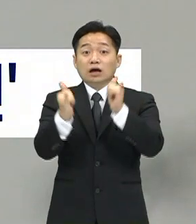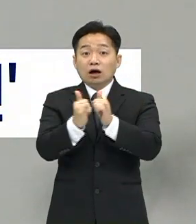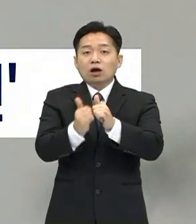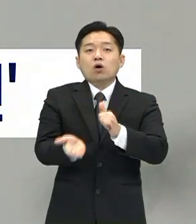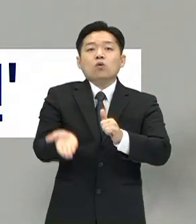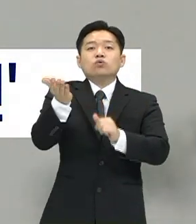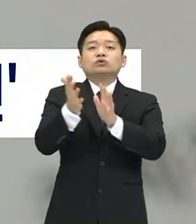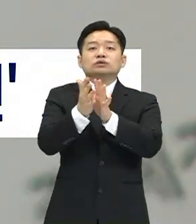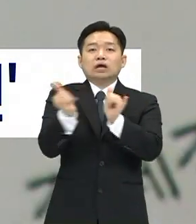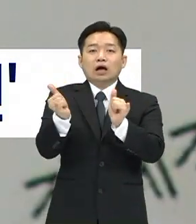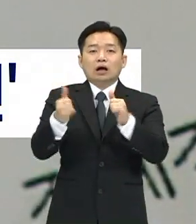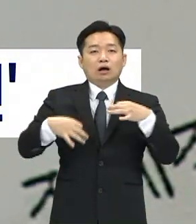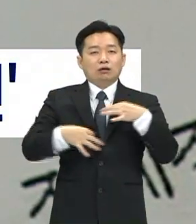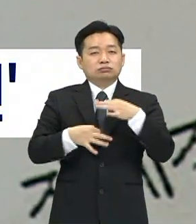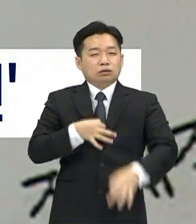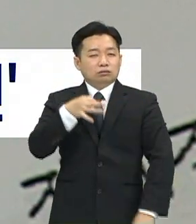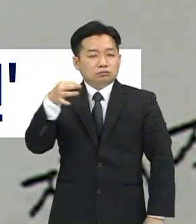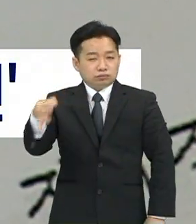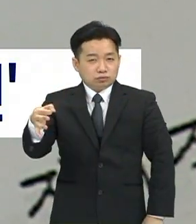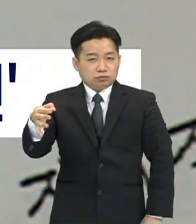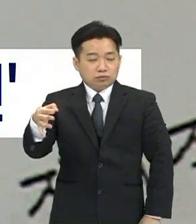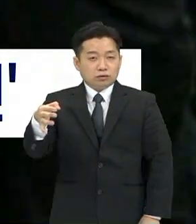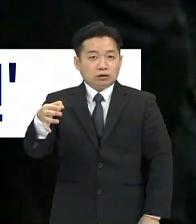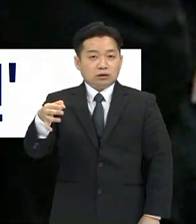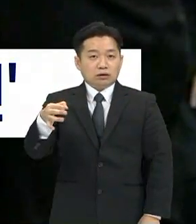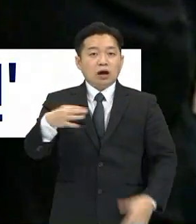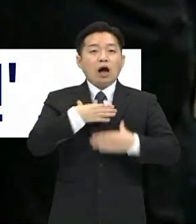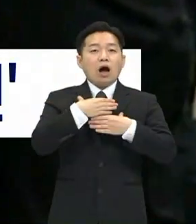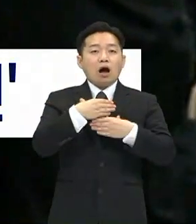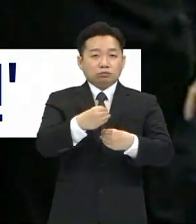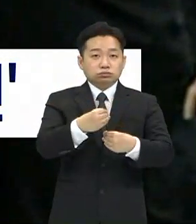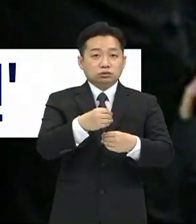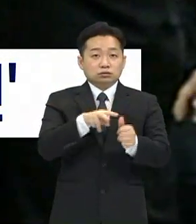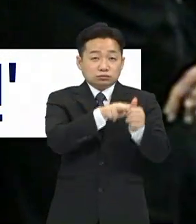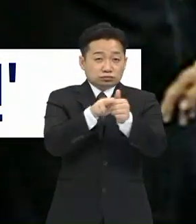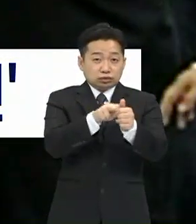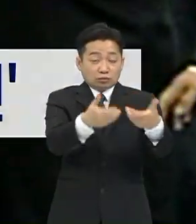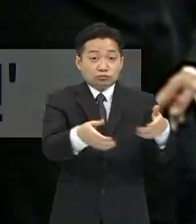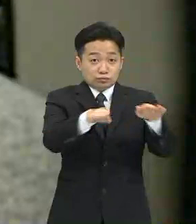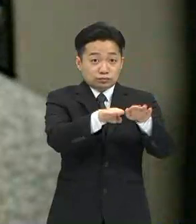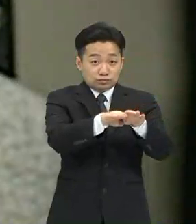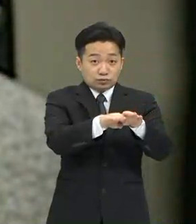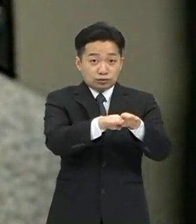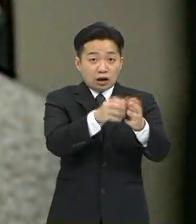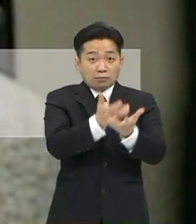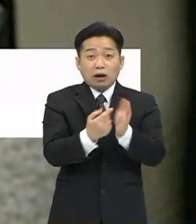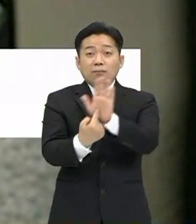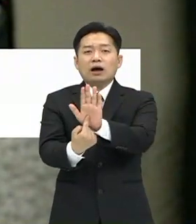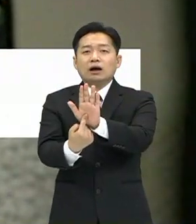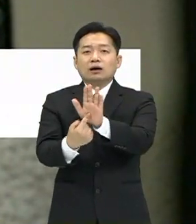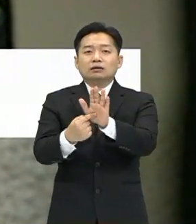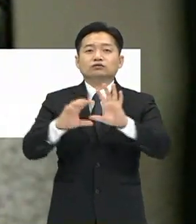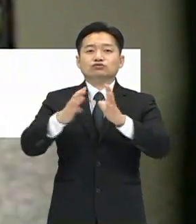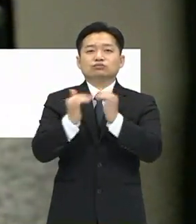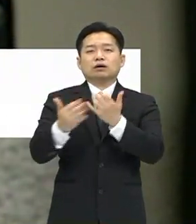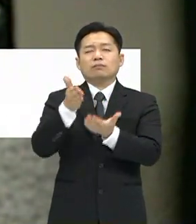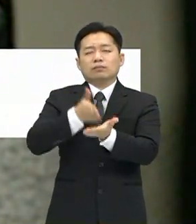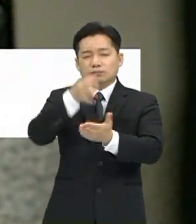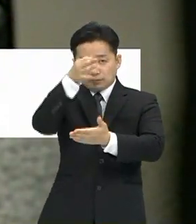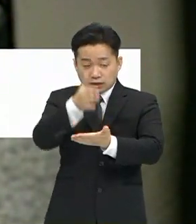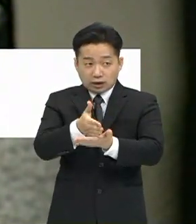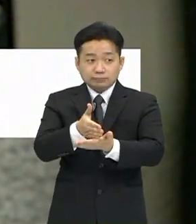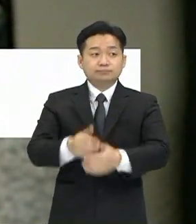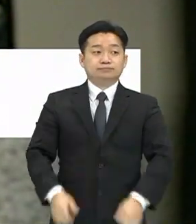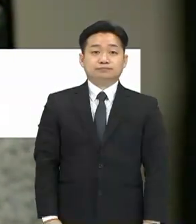인사에게 떡값을 제공했다는 안기부 X파일 사건으로 대국민 사과를 했고 작년 1년은 여러